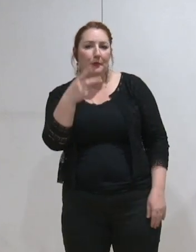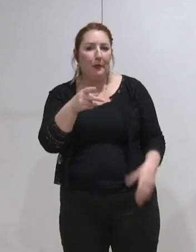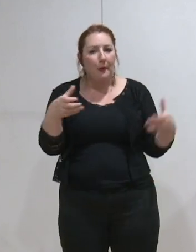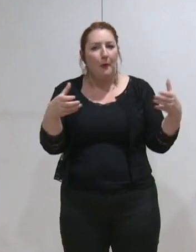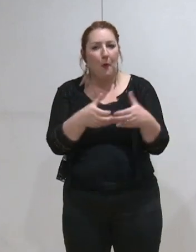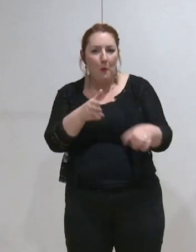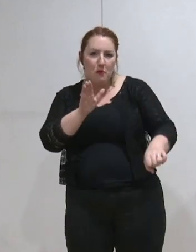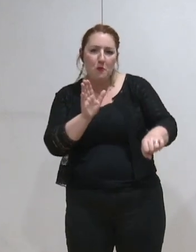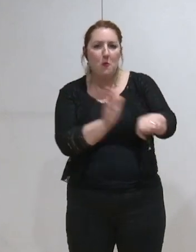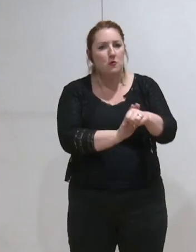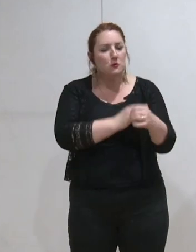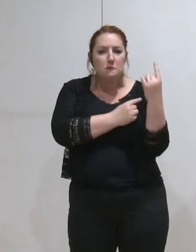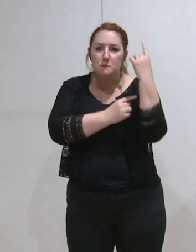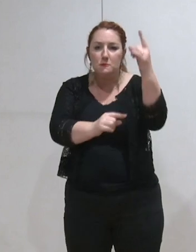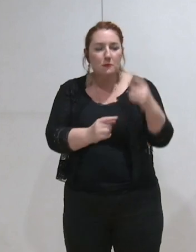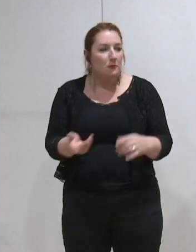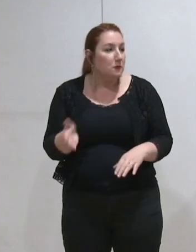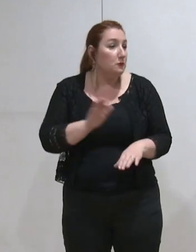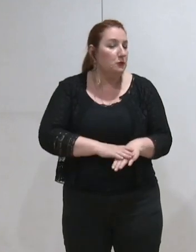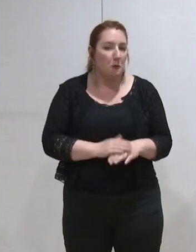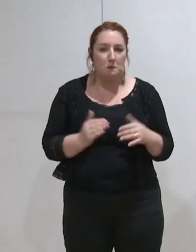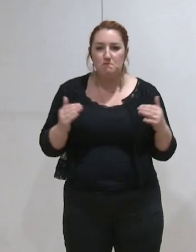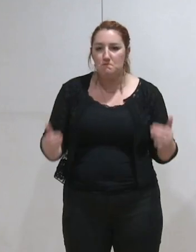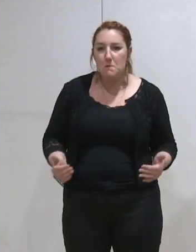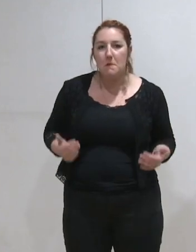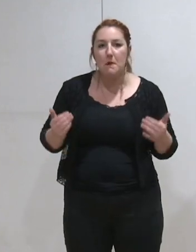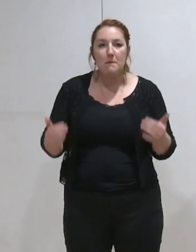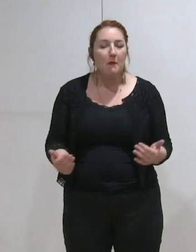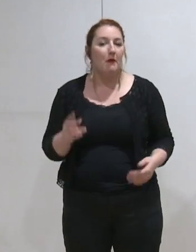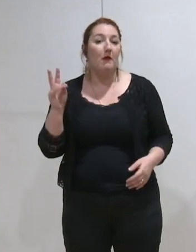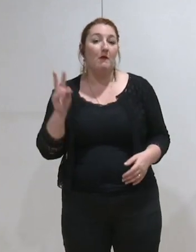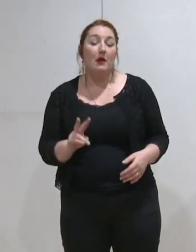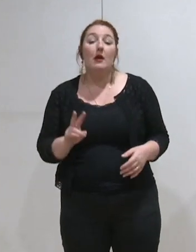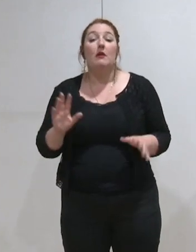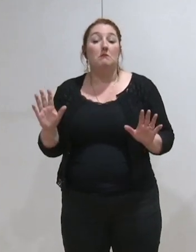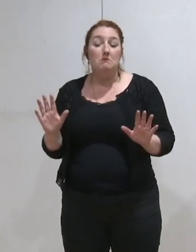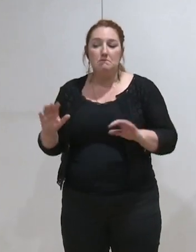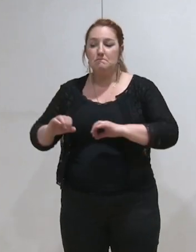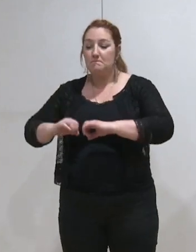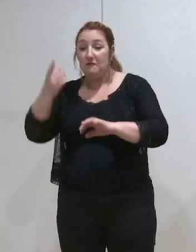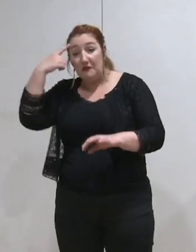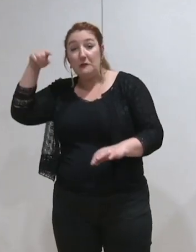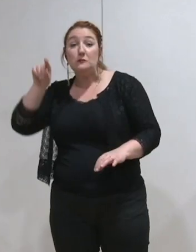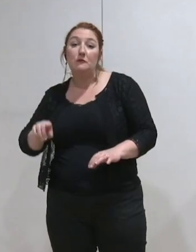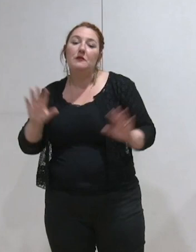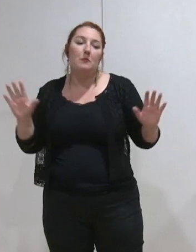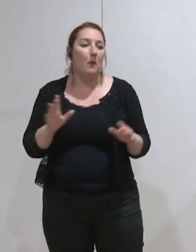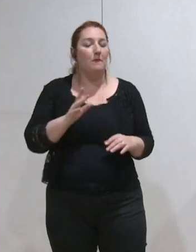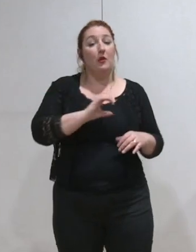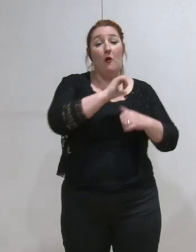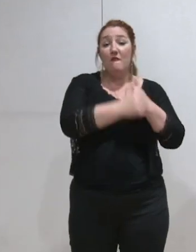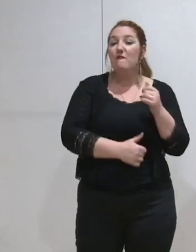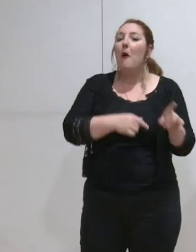compte rien ne change vraiment sur la forme sur la forme c'est pas très